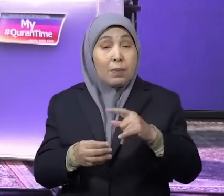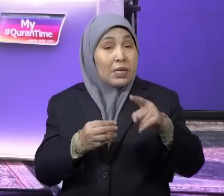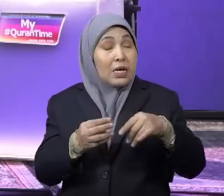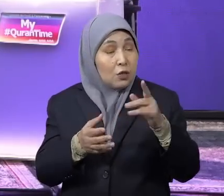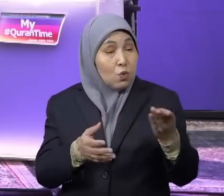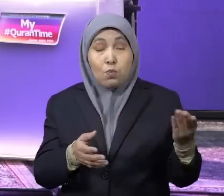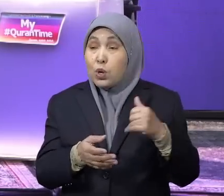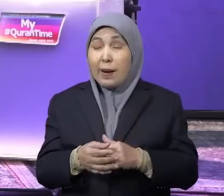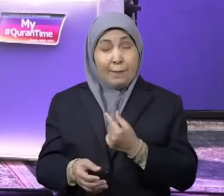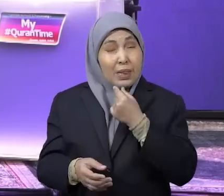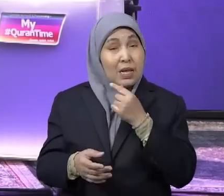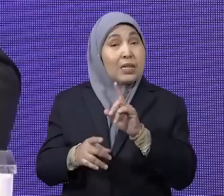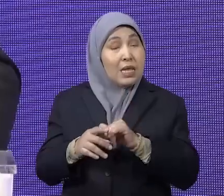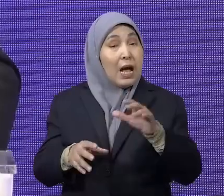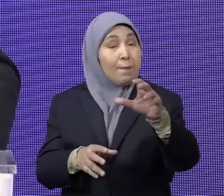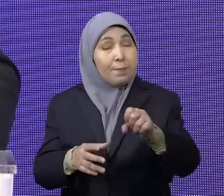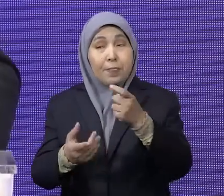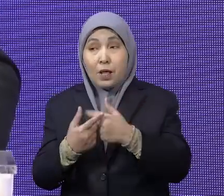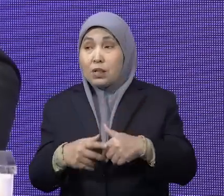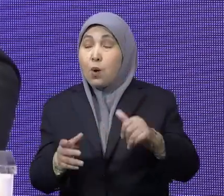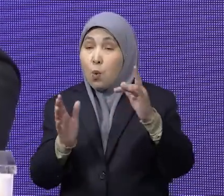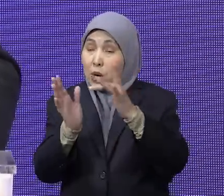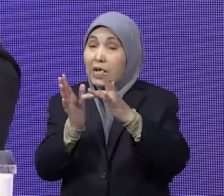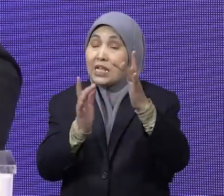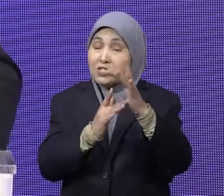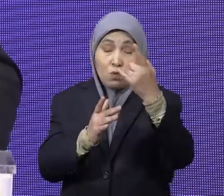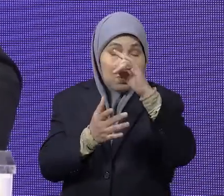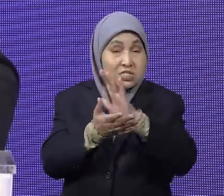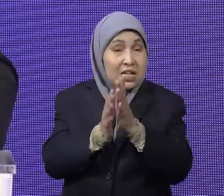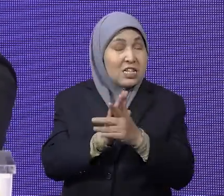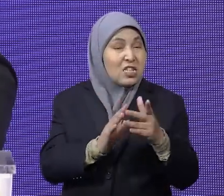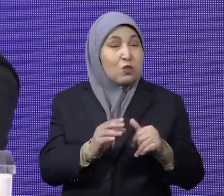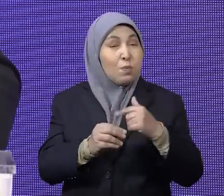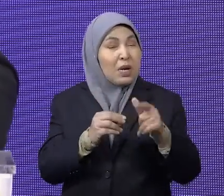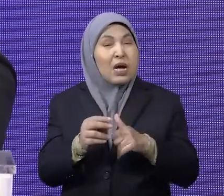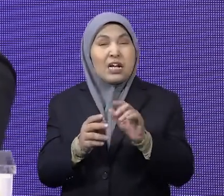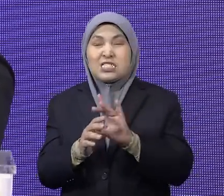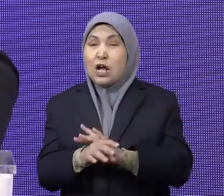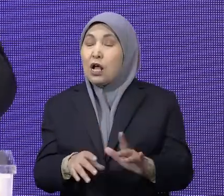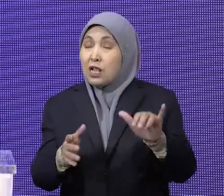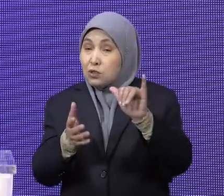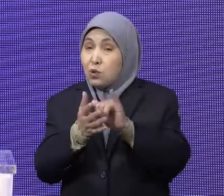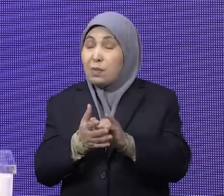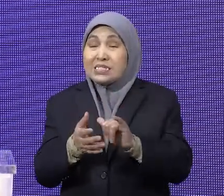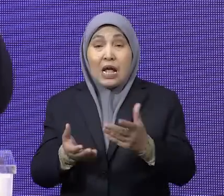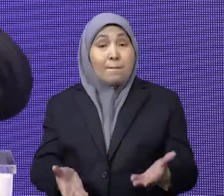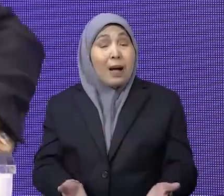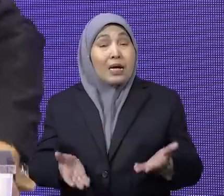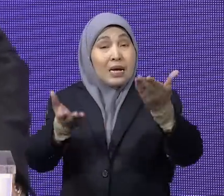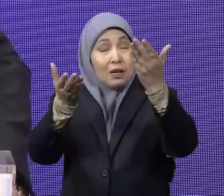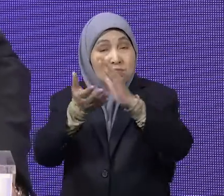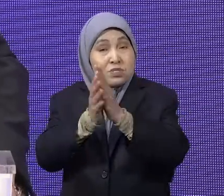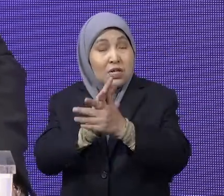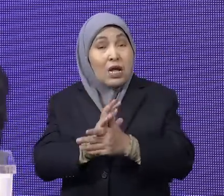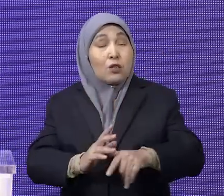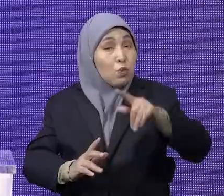bukan benda yang pelik, sedangkan ianya diambil oleh orang-orang Kristian untuk menjadikan satu perkara seolah-olah ia terlalu miracle, sampai mereka mengangkat ia sebagai